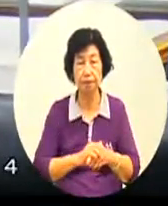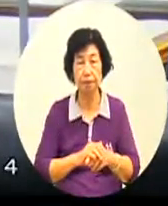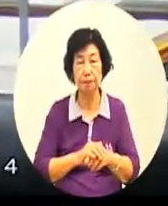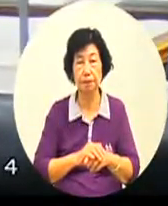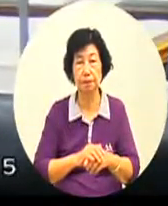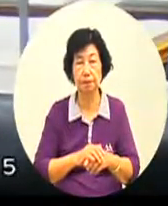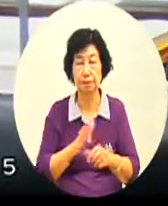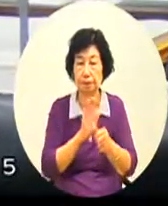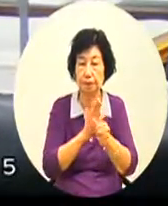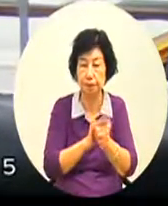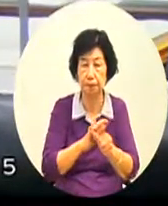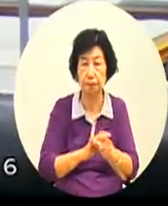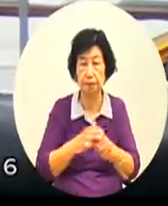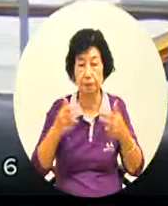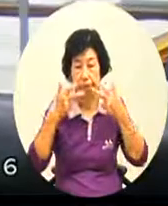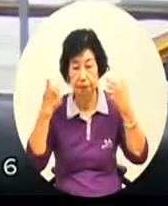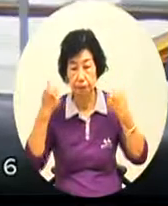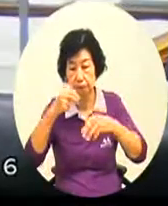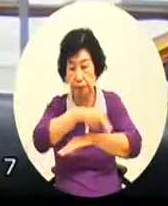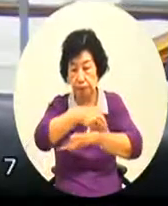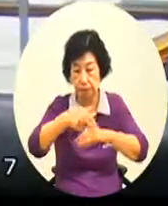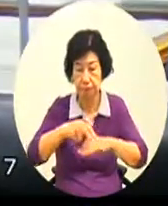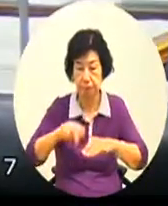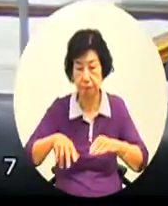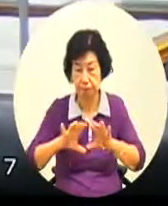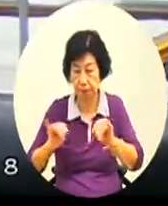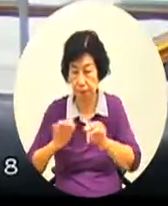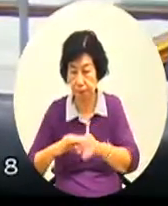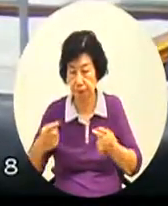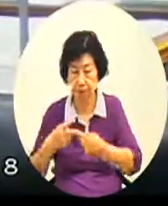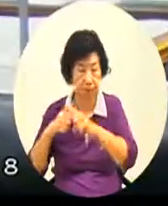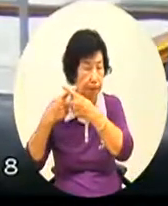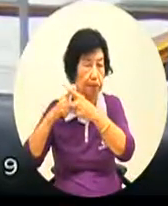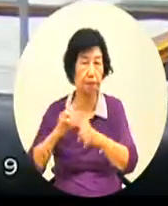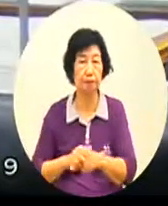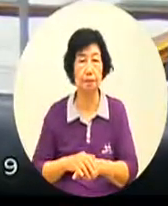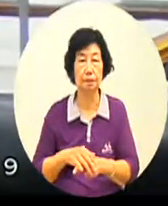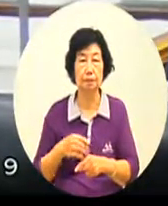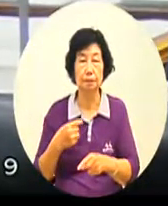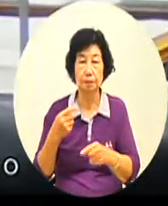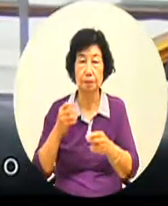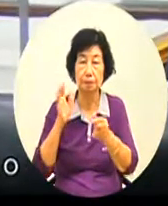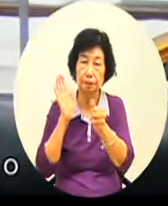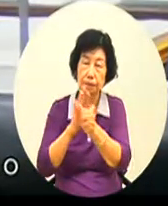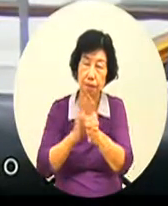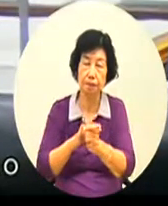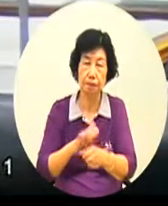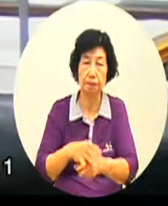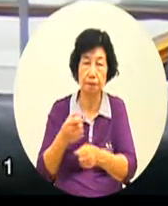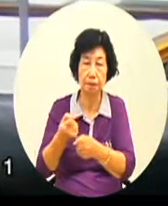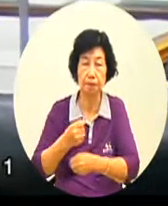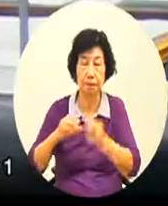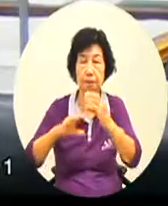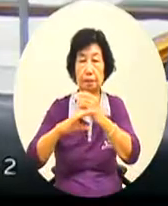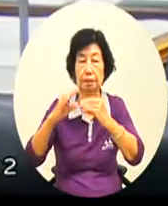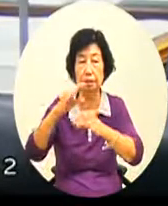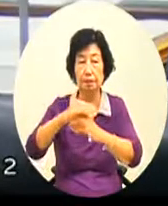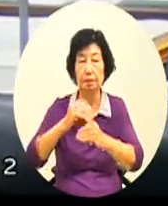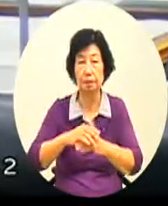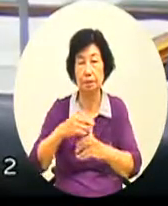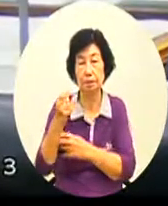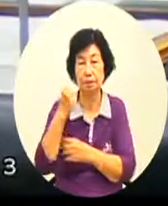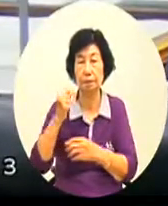这样的土地争议，我说真的，我们也不知道怎么样去帮这些拉瓦克的居民讲一句话。如果